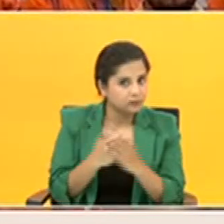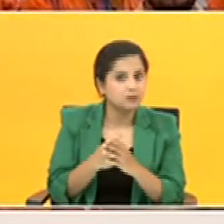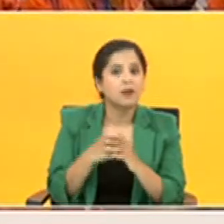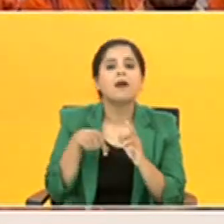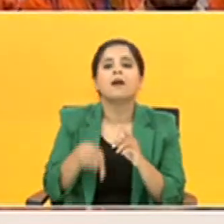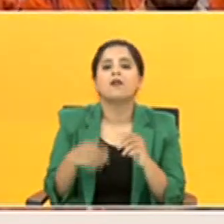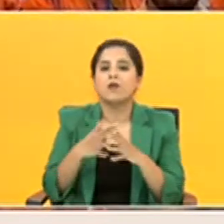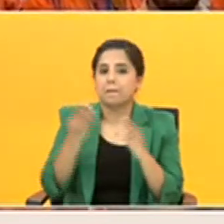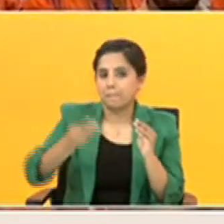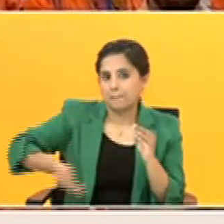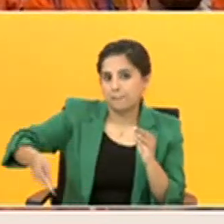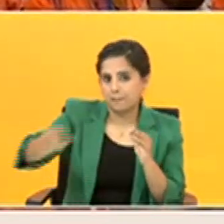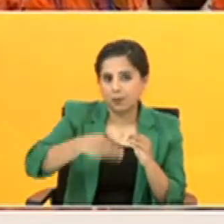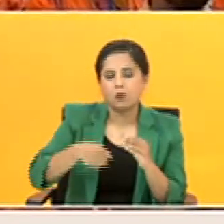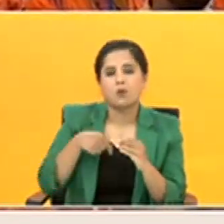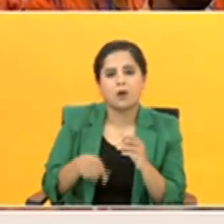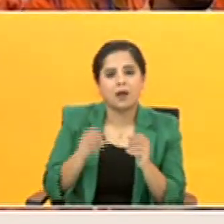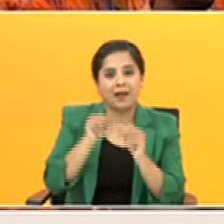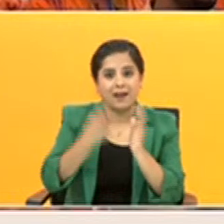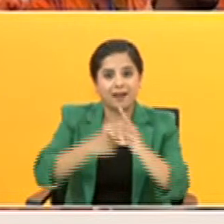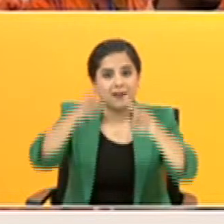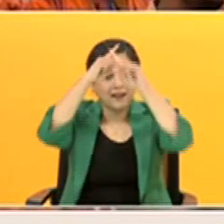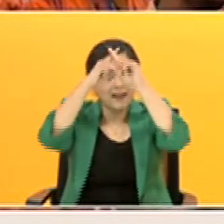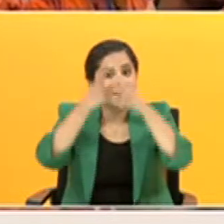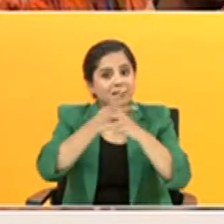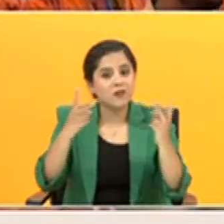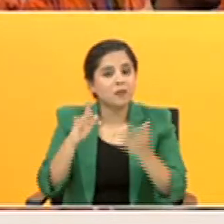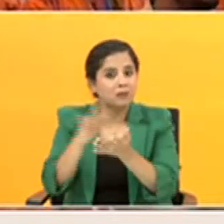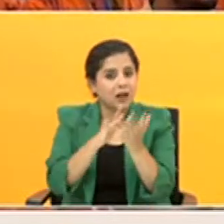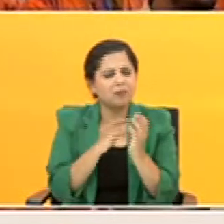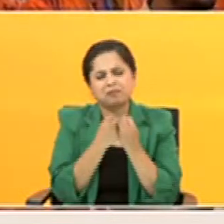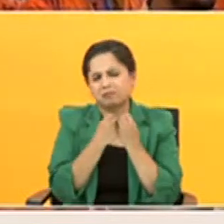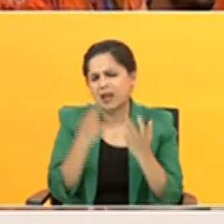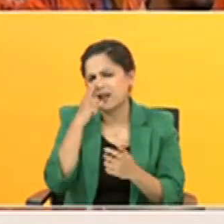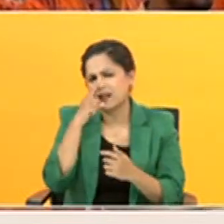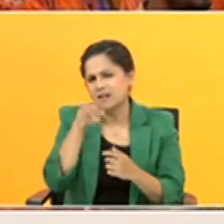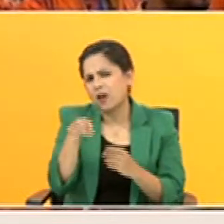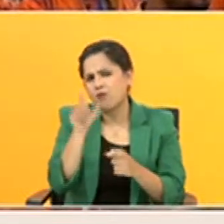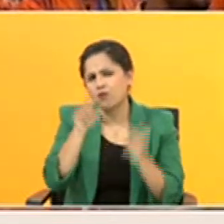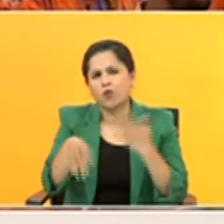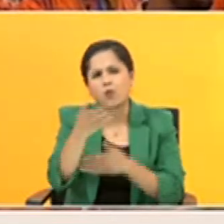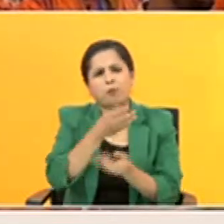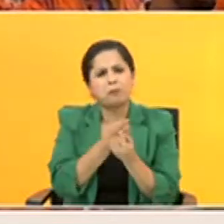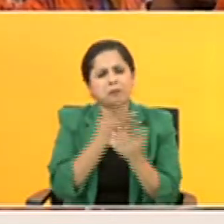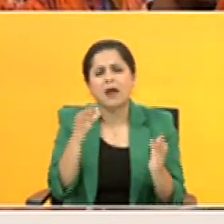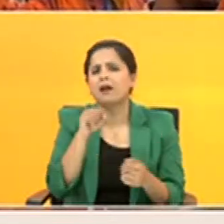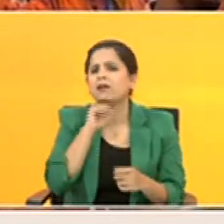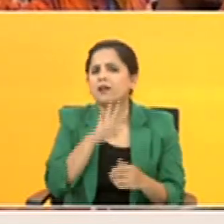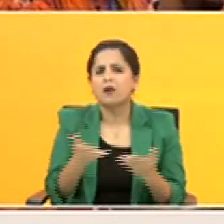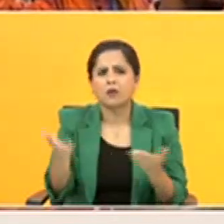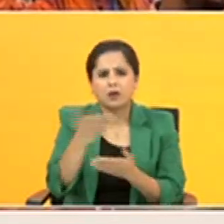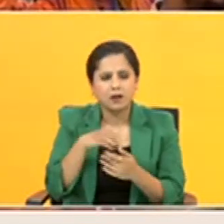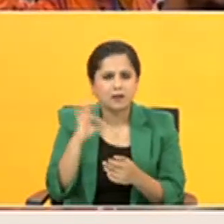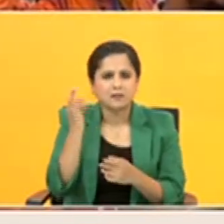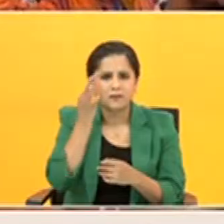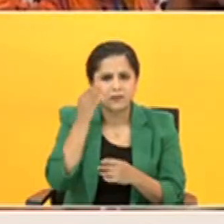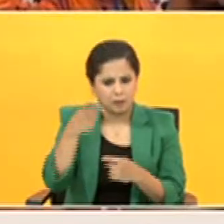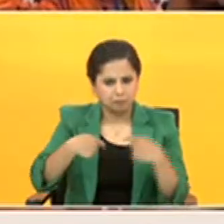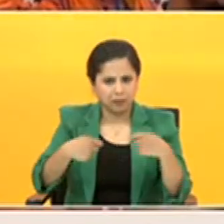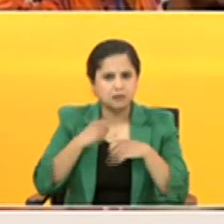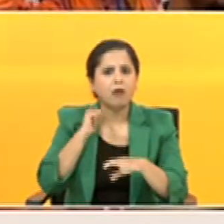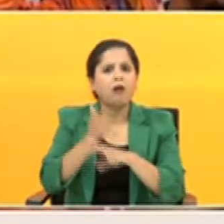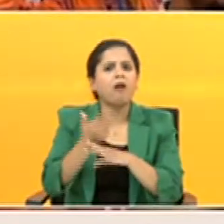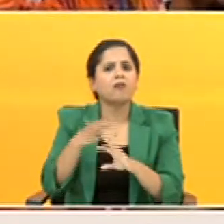पश्चिम बंगाल और अरुणाचल प्रदेश में हजारों महिलाएं और युवा अब हनी उद्यमी बन चुके